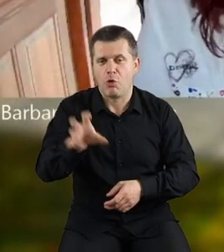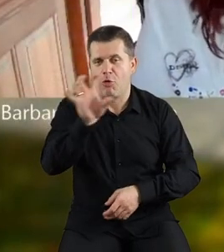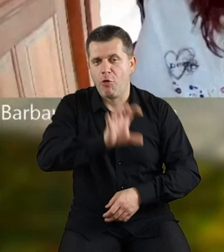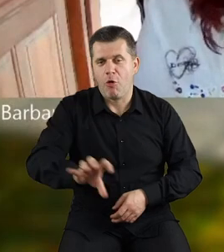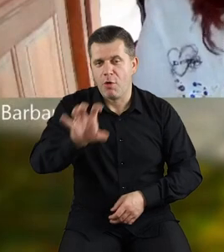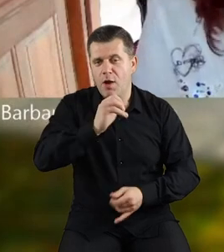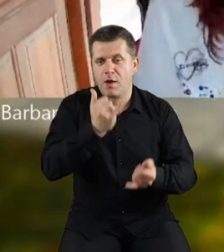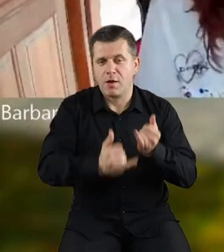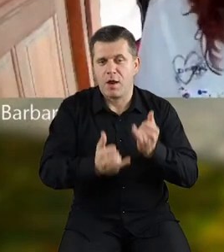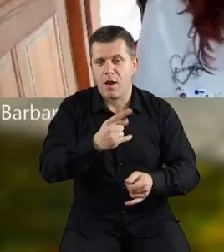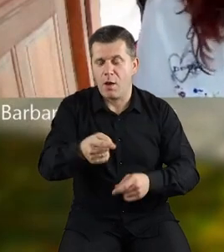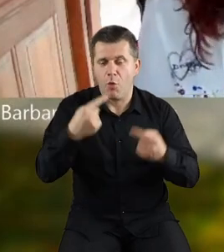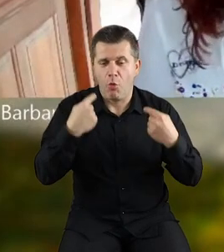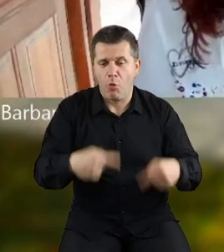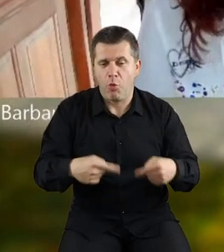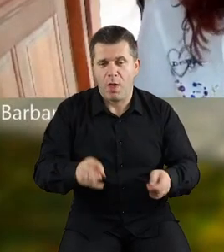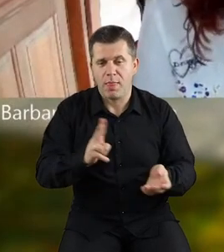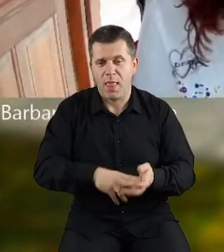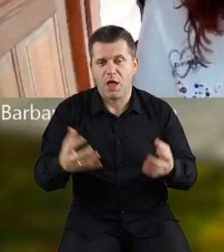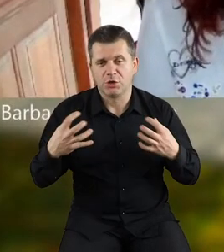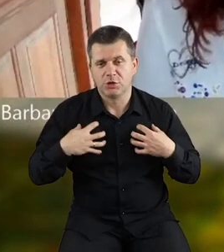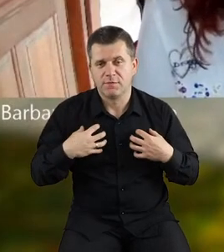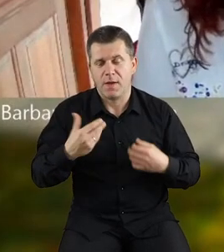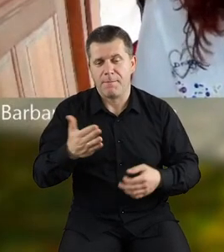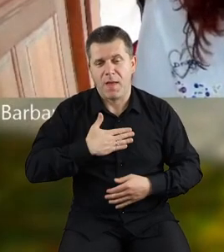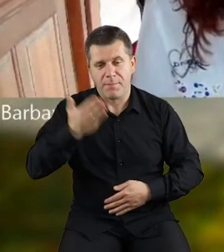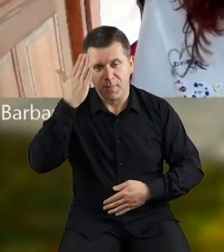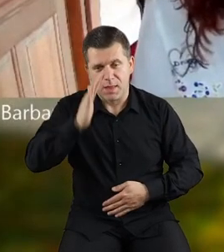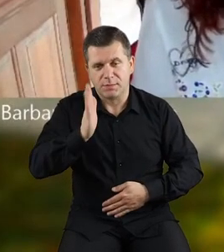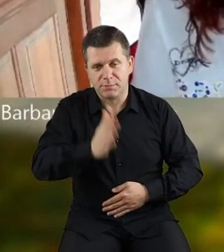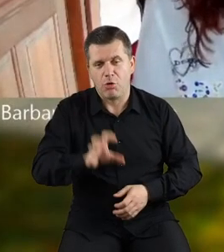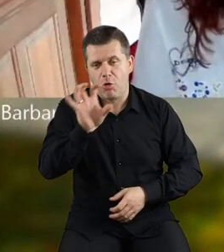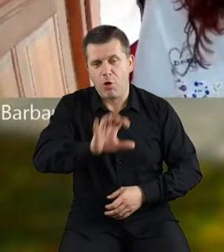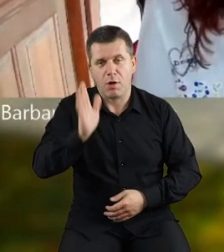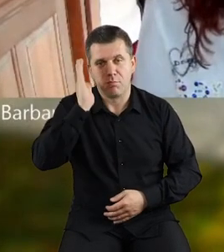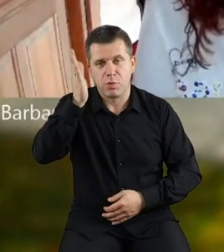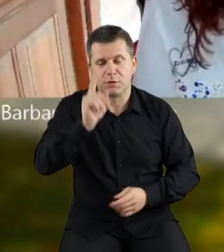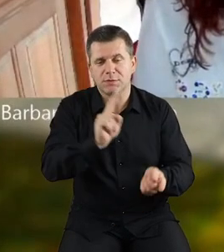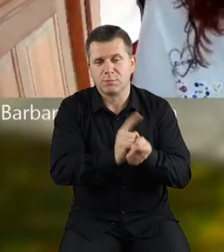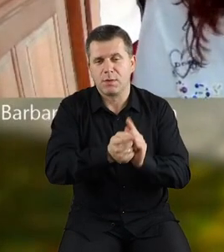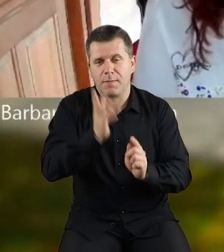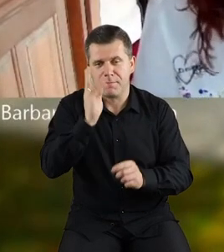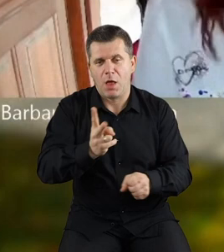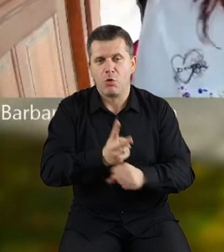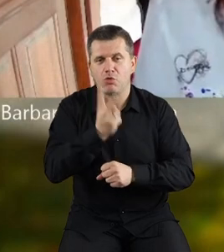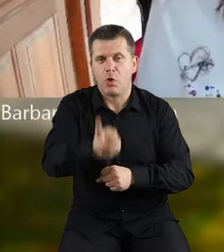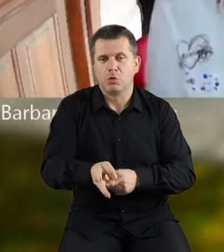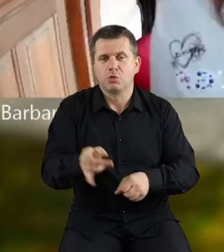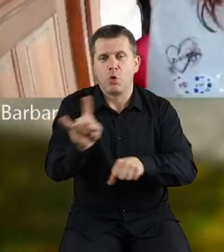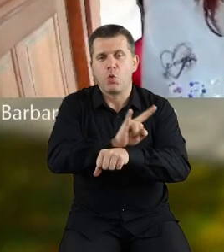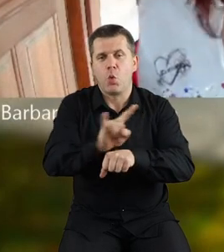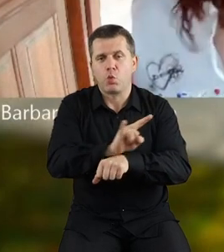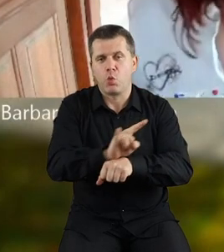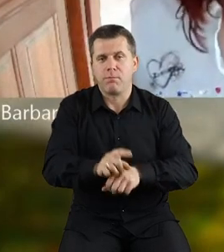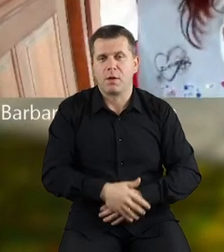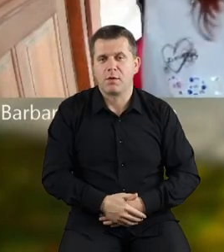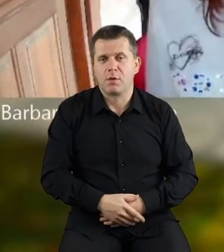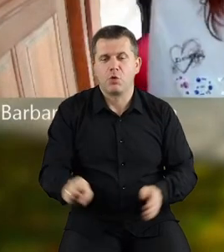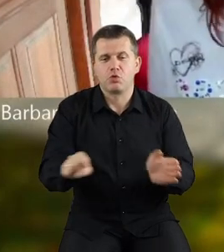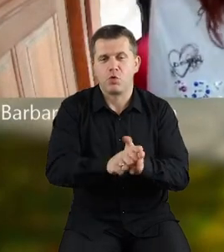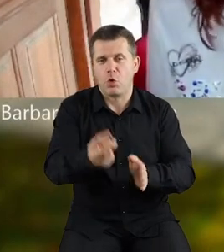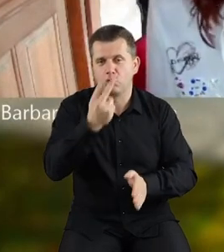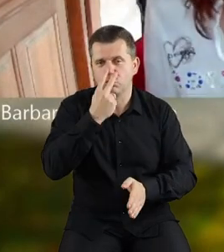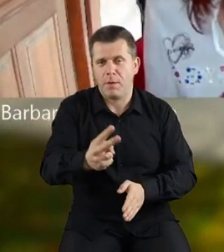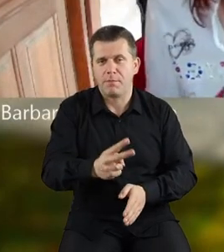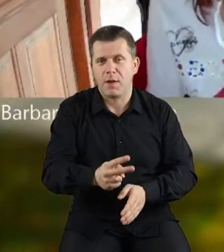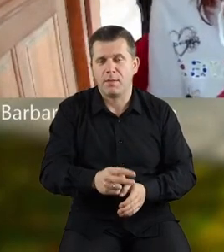Dziękuję wszystkim oglądającym. Jeżeli nie było was w tej chwili na żywo, mam nadzieję, że obejrzycie nas później. Spotkanie będzie dostępne na kanale YouTube,